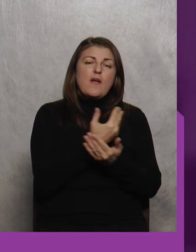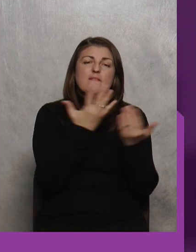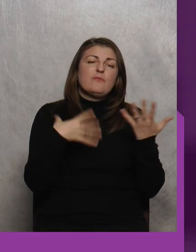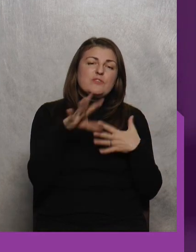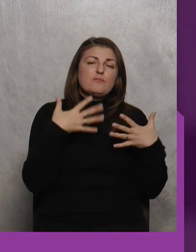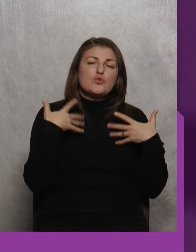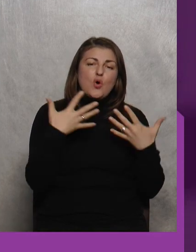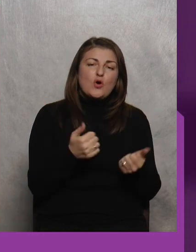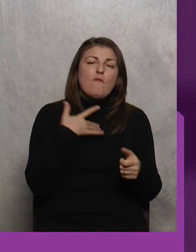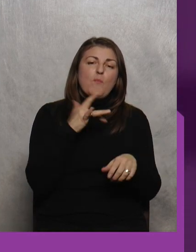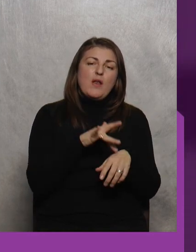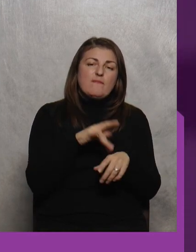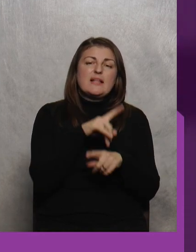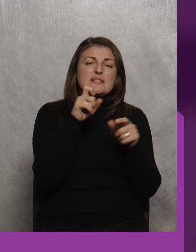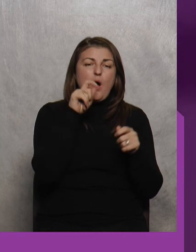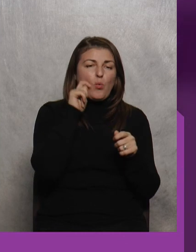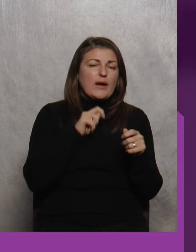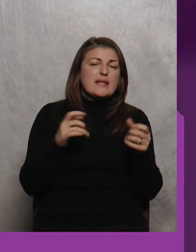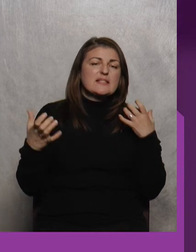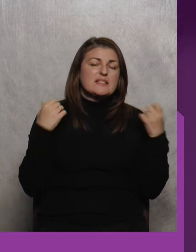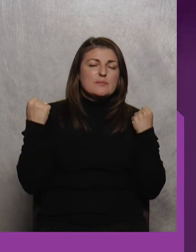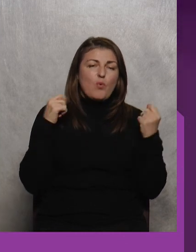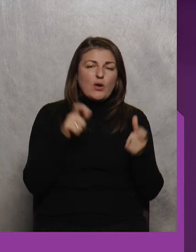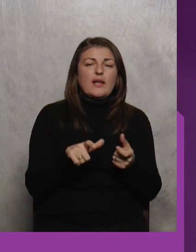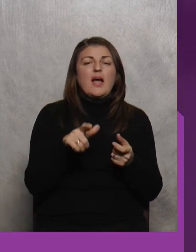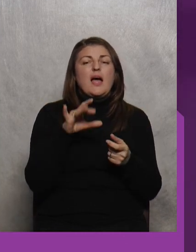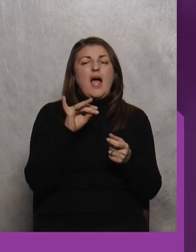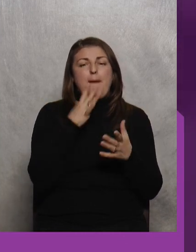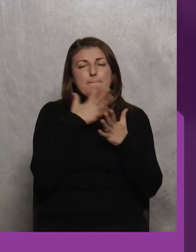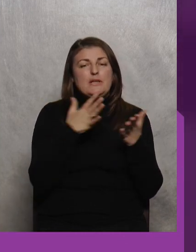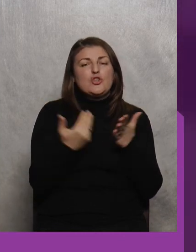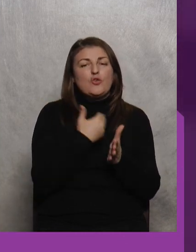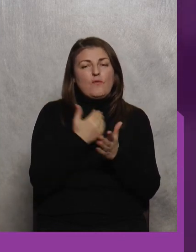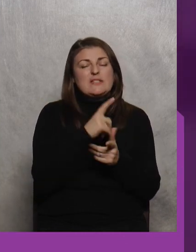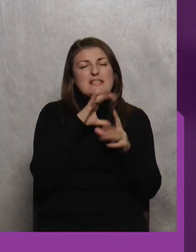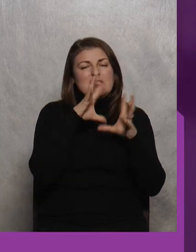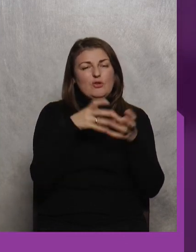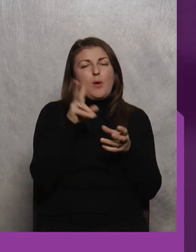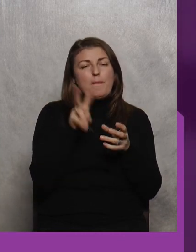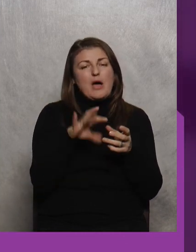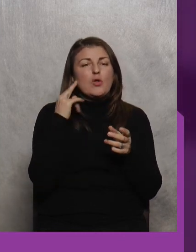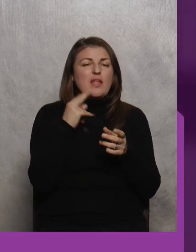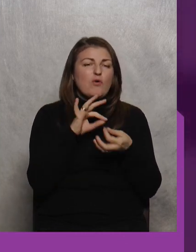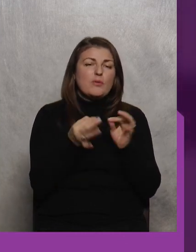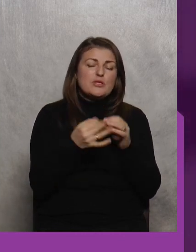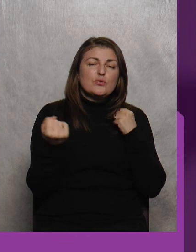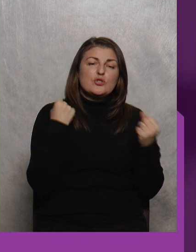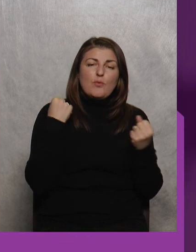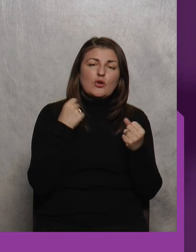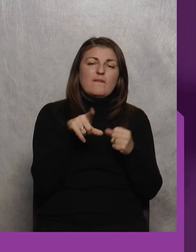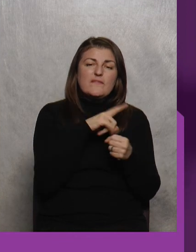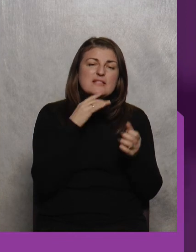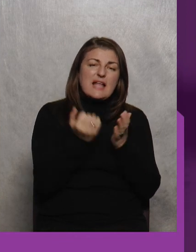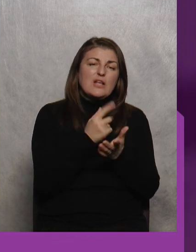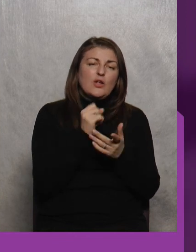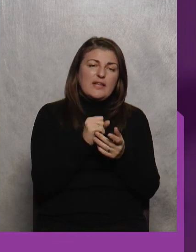всім здоров'я, вболівайте за український спорт. Більше новин зі світу пара та дефлімпійського спорту ви